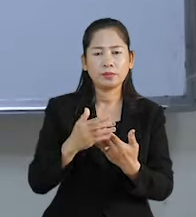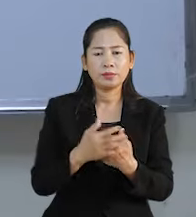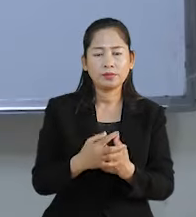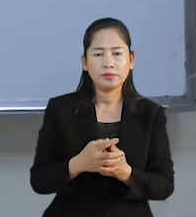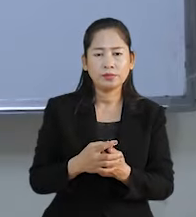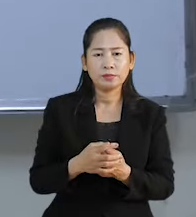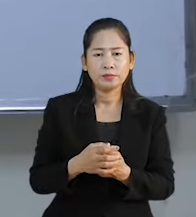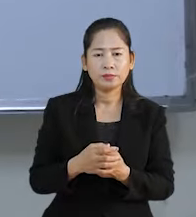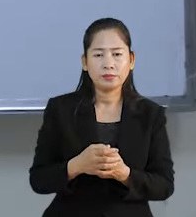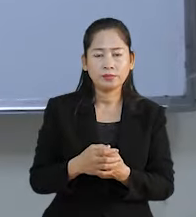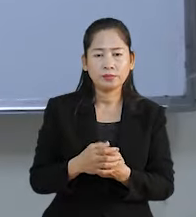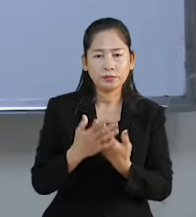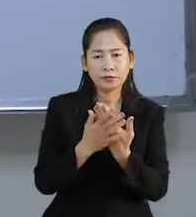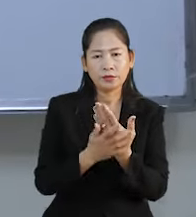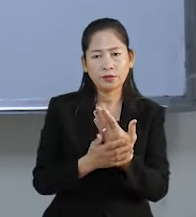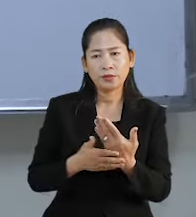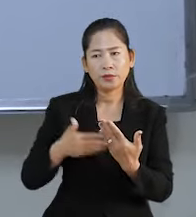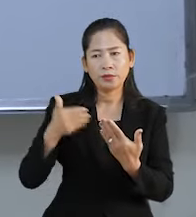ស់គាត់គឺសមរម្យ